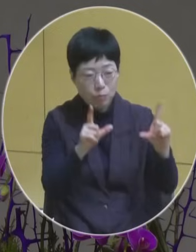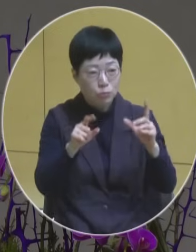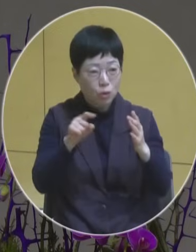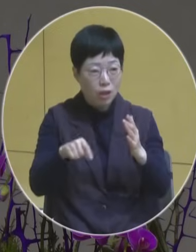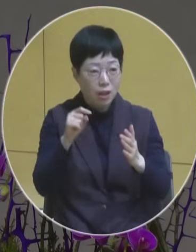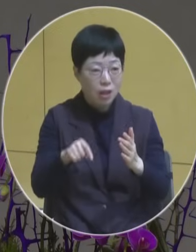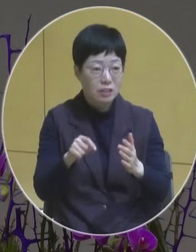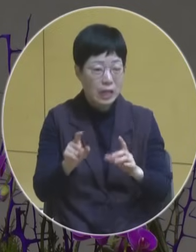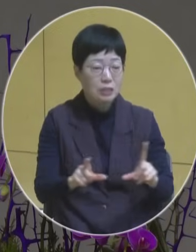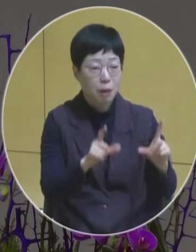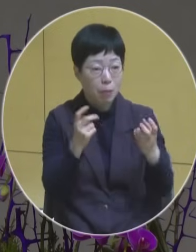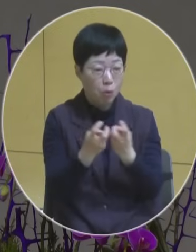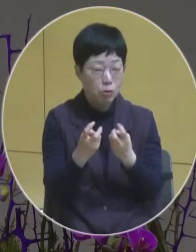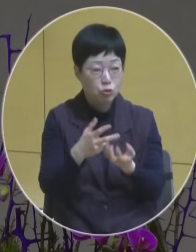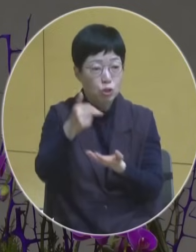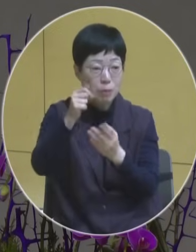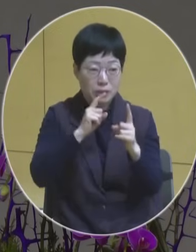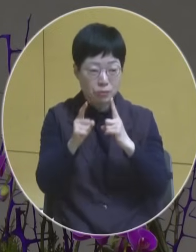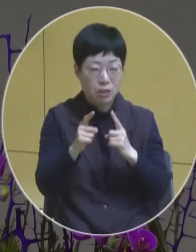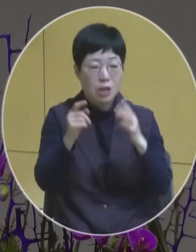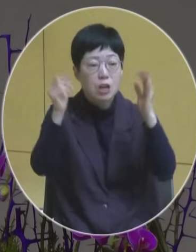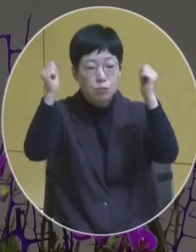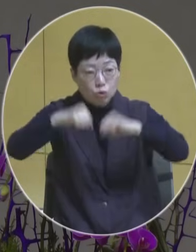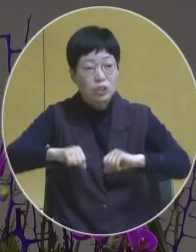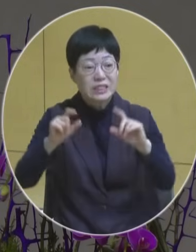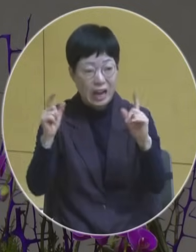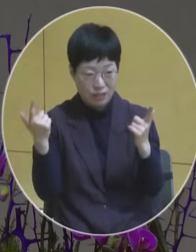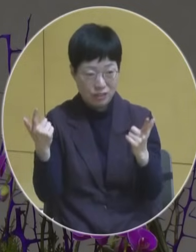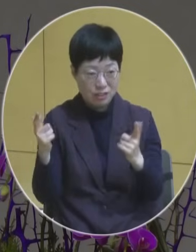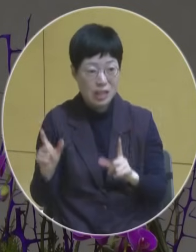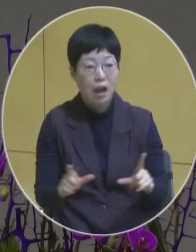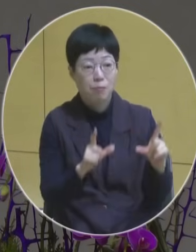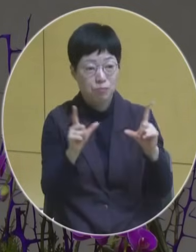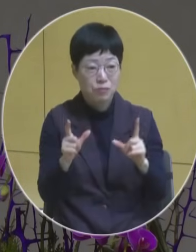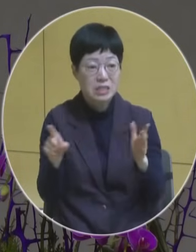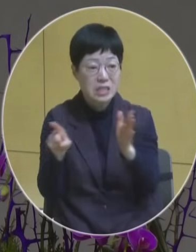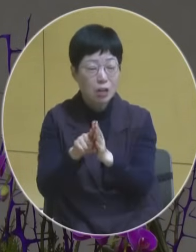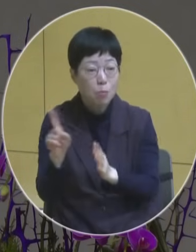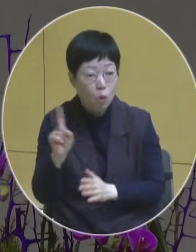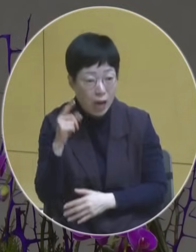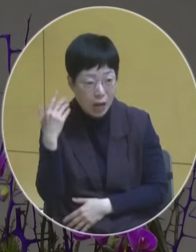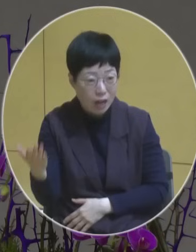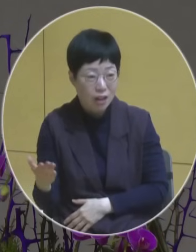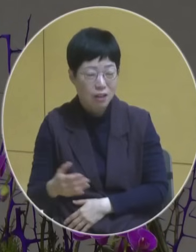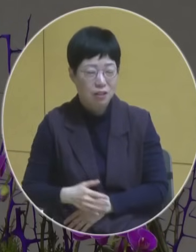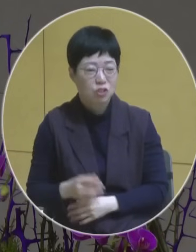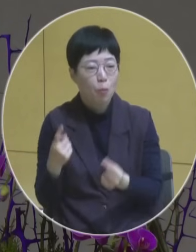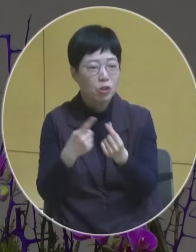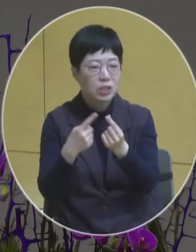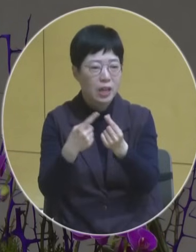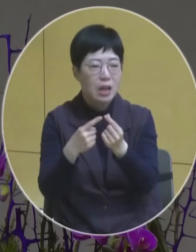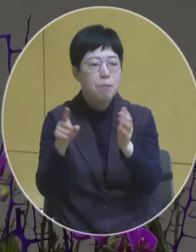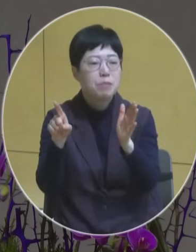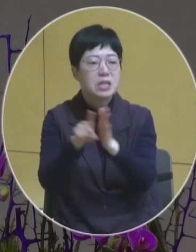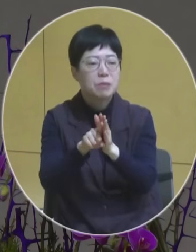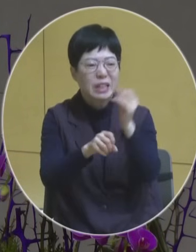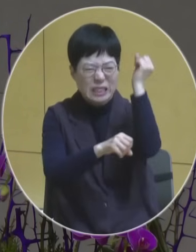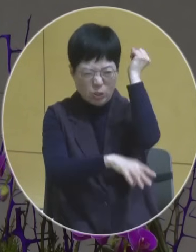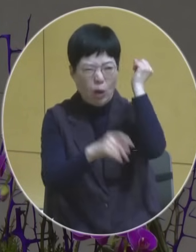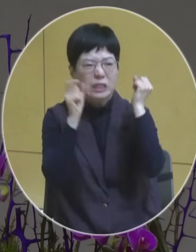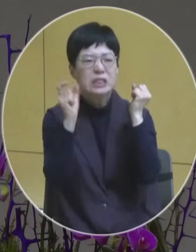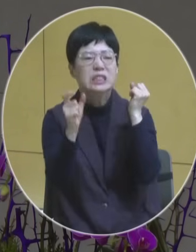우리에게 말씀하십니다. 무너지지 않는 인생, 그 신앙은 어떤 것일까 할 때 첫째는 믿음의